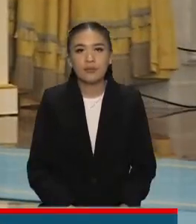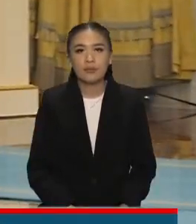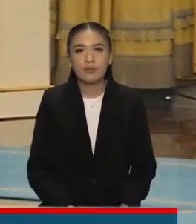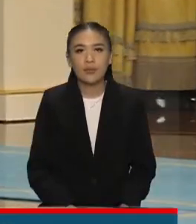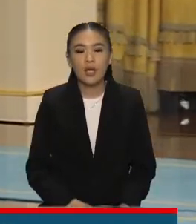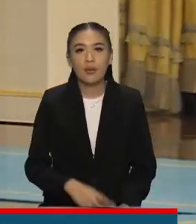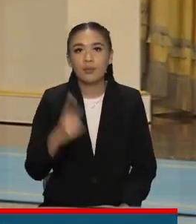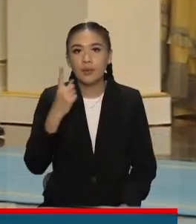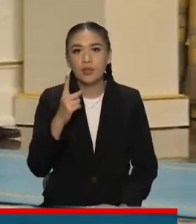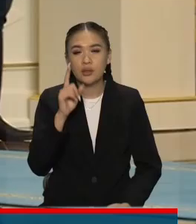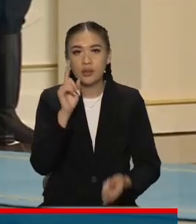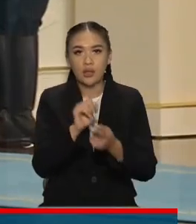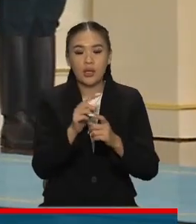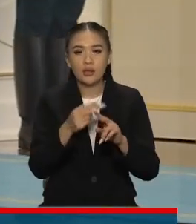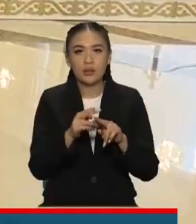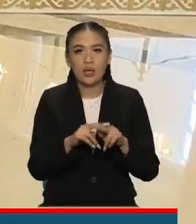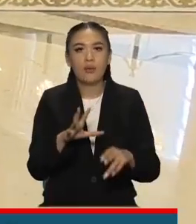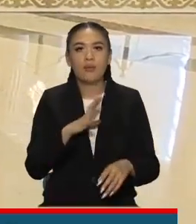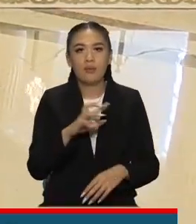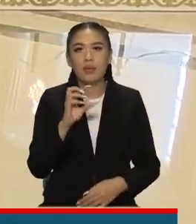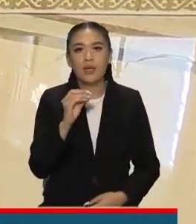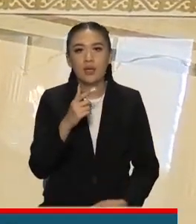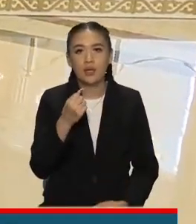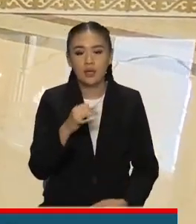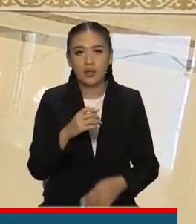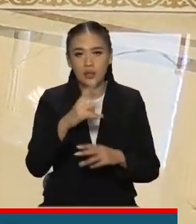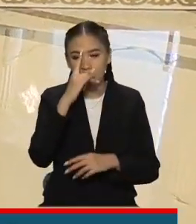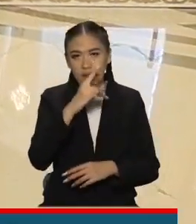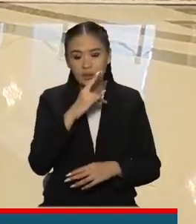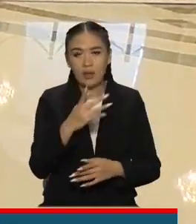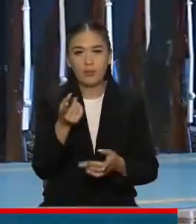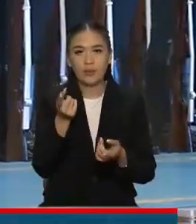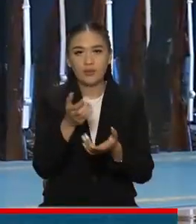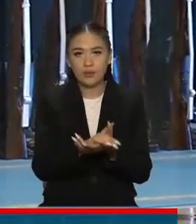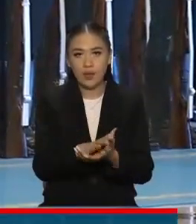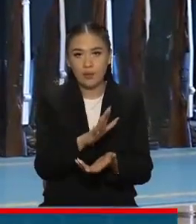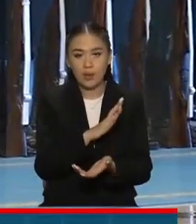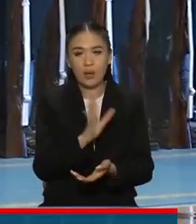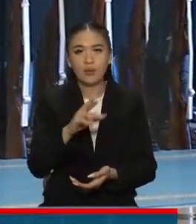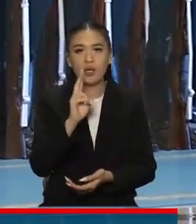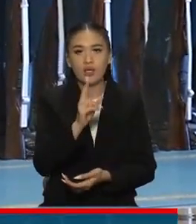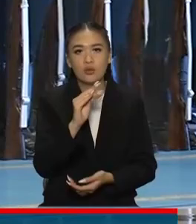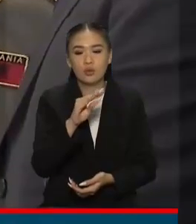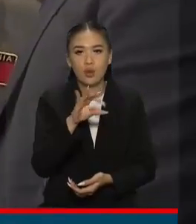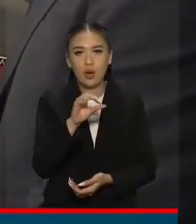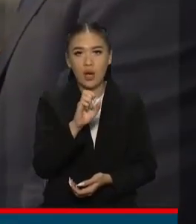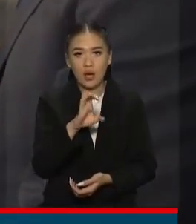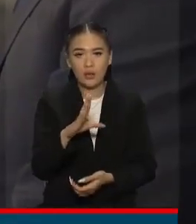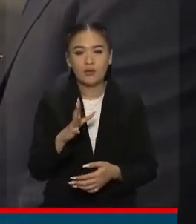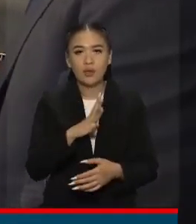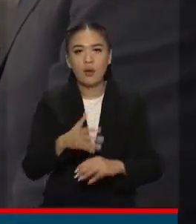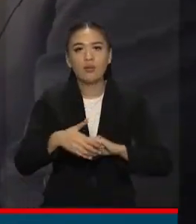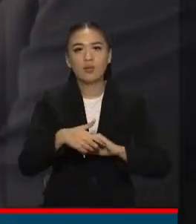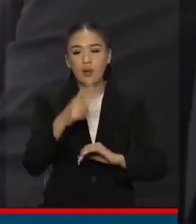Бір көрген біліс демекші, алдымен Байрам Бегайға қазақ тарапы таныстырылды. Сөйтіп кезекпен Қасым Жомарт Тоқаев та қонақтармен қол